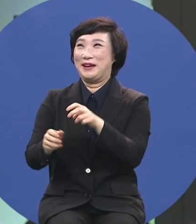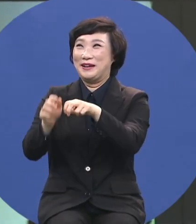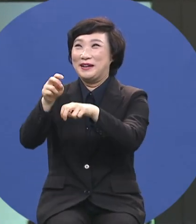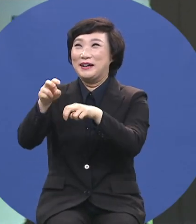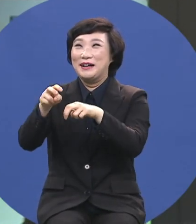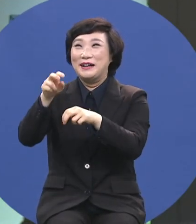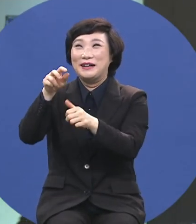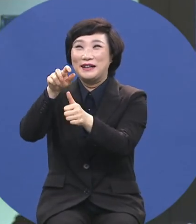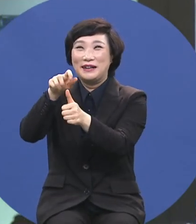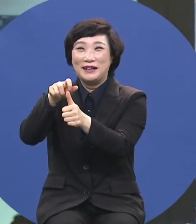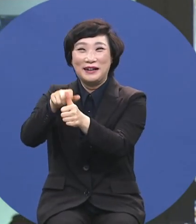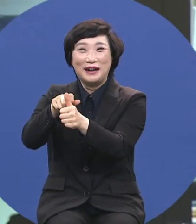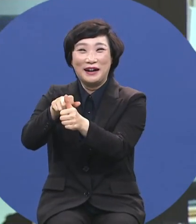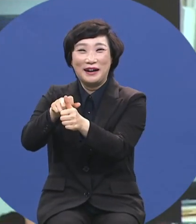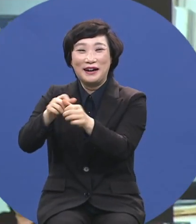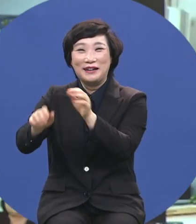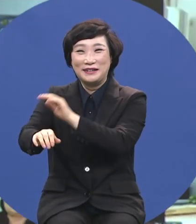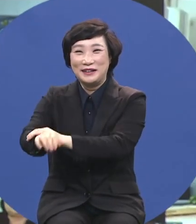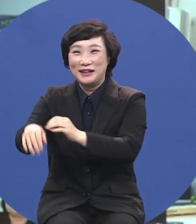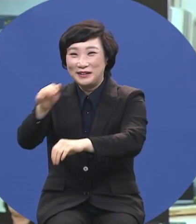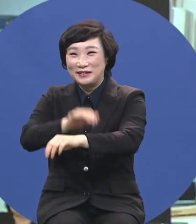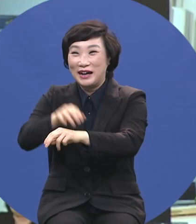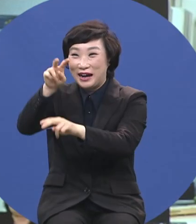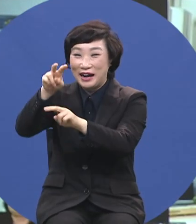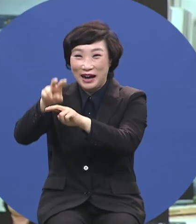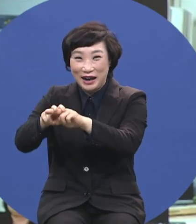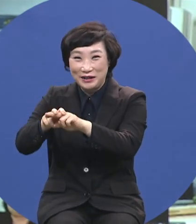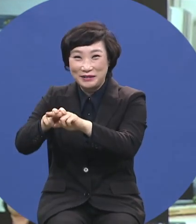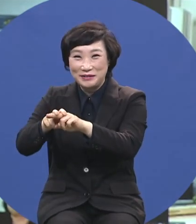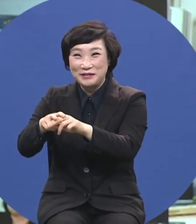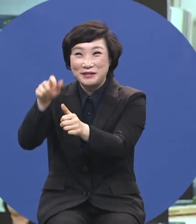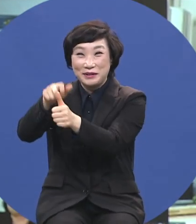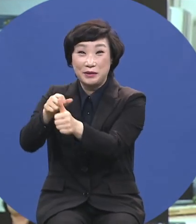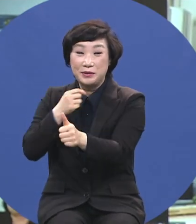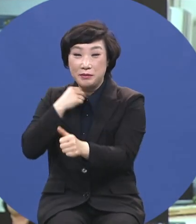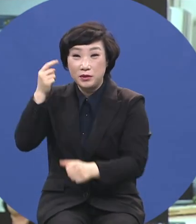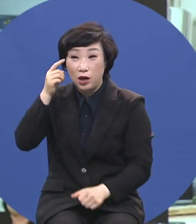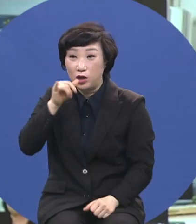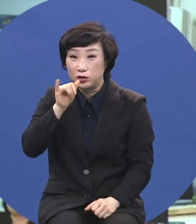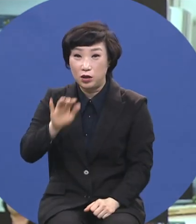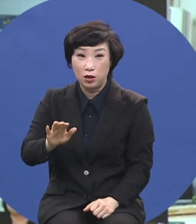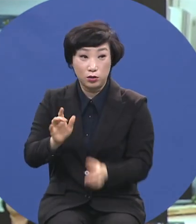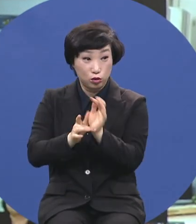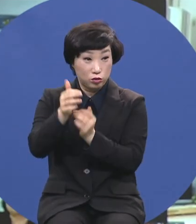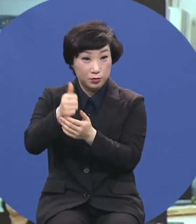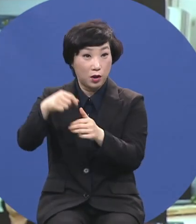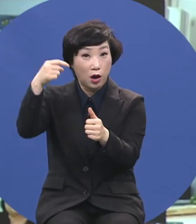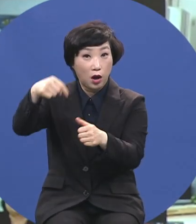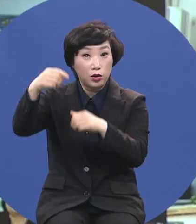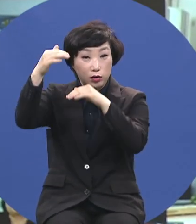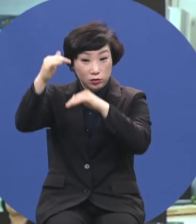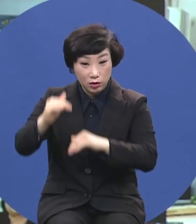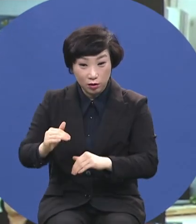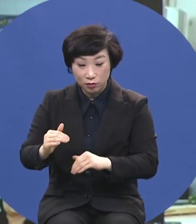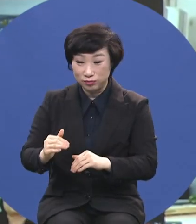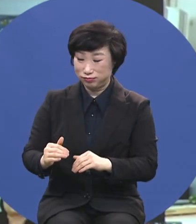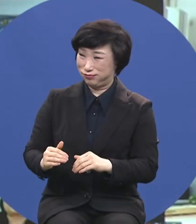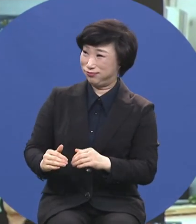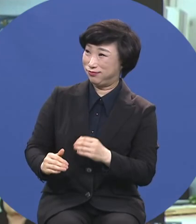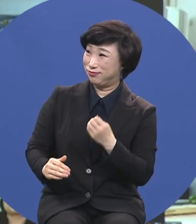한자리 해먹으려고 생각하고 있는데 지금 전혀 예수님이 가르치는